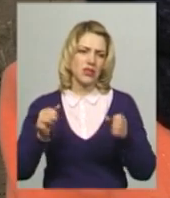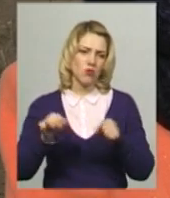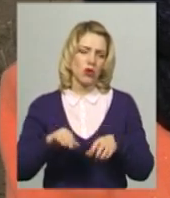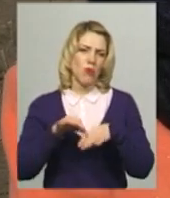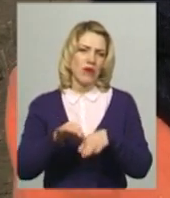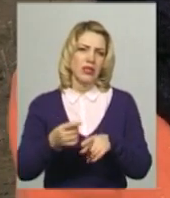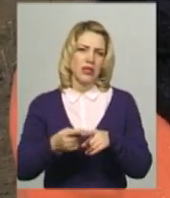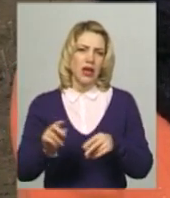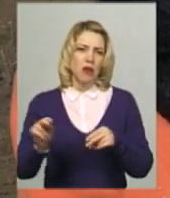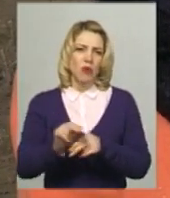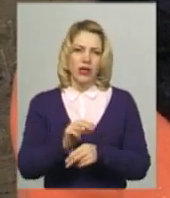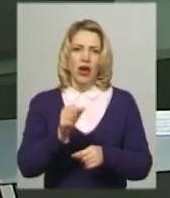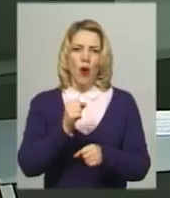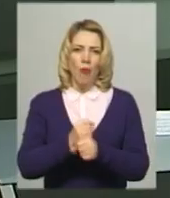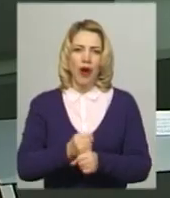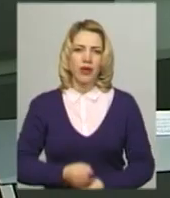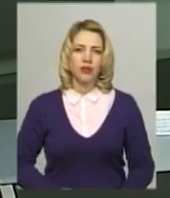ці ремонтні роботи.